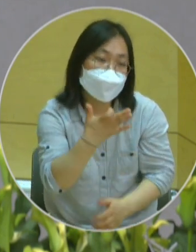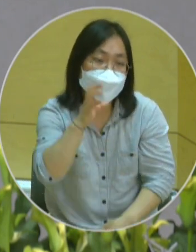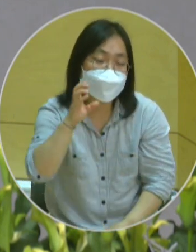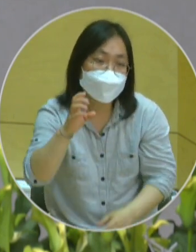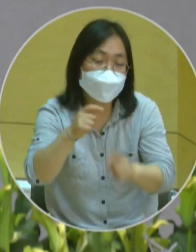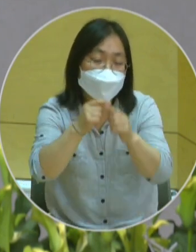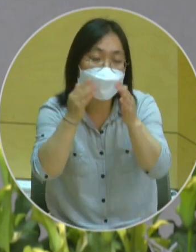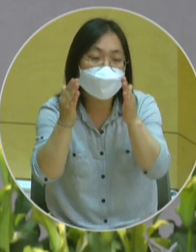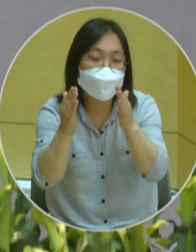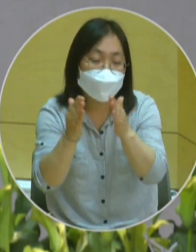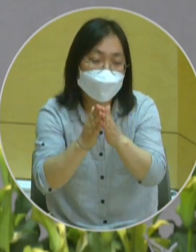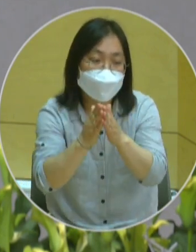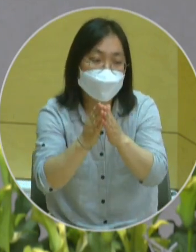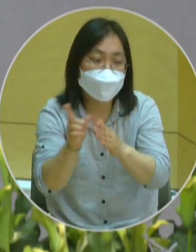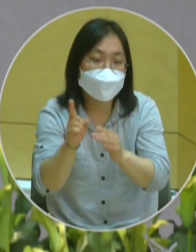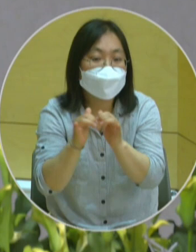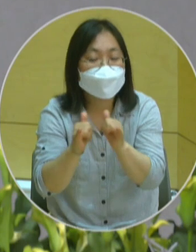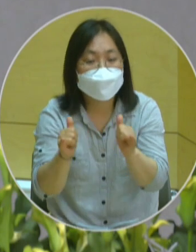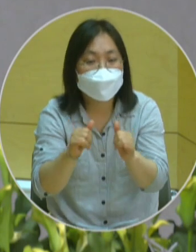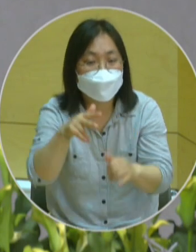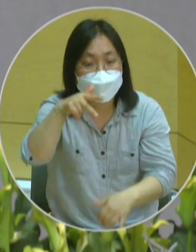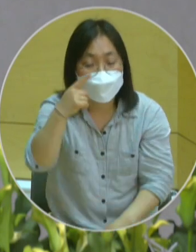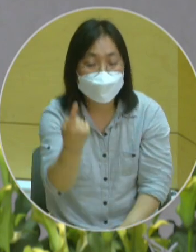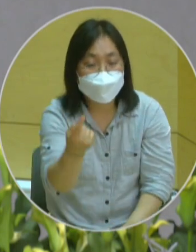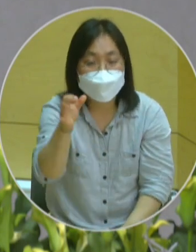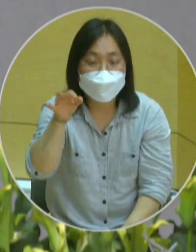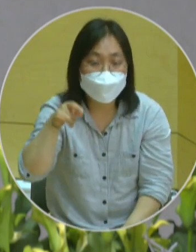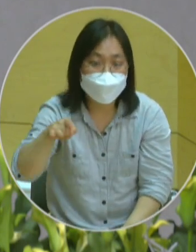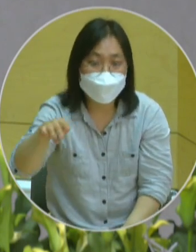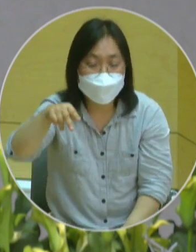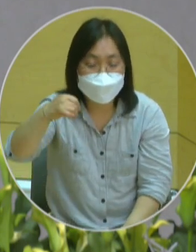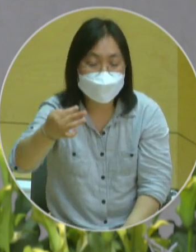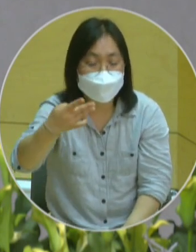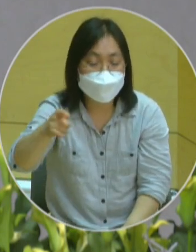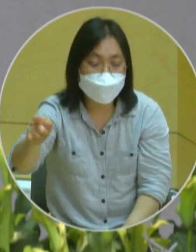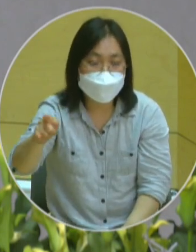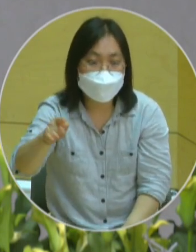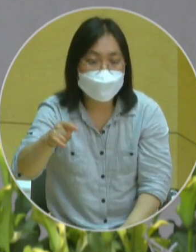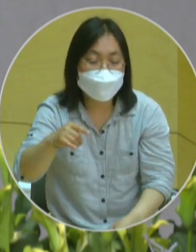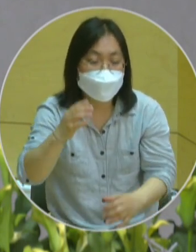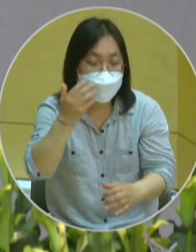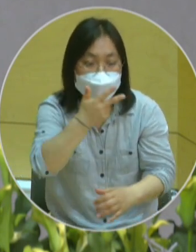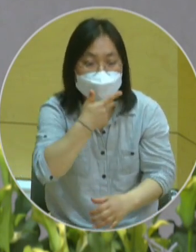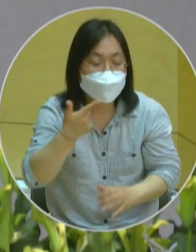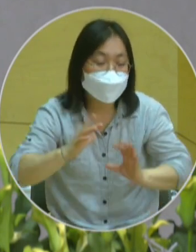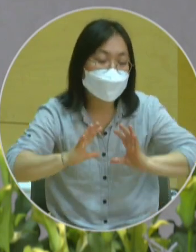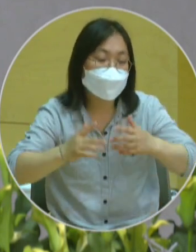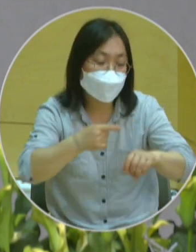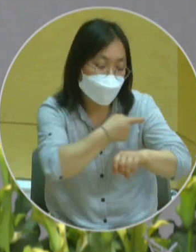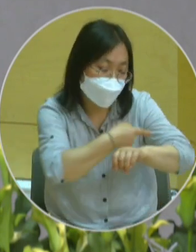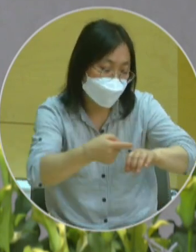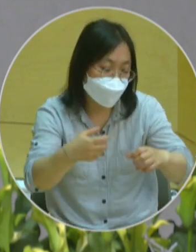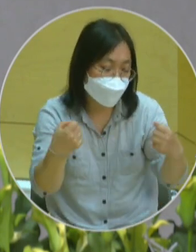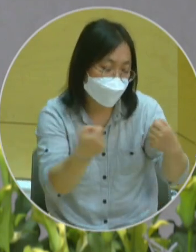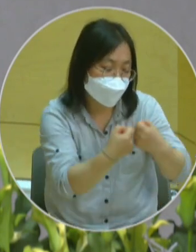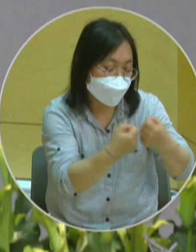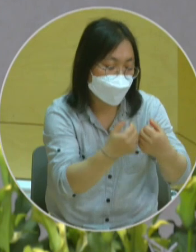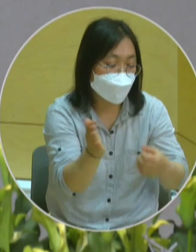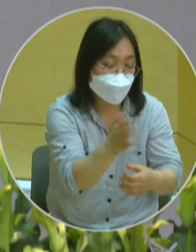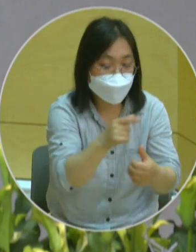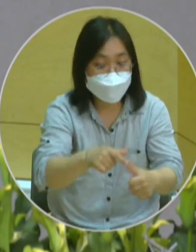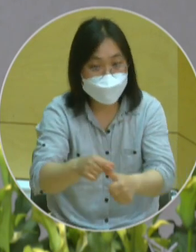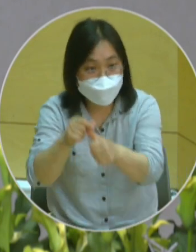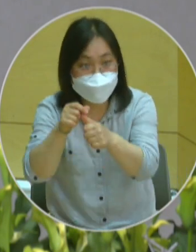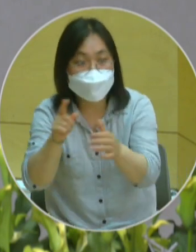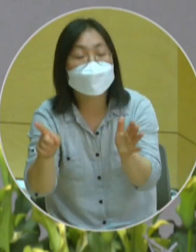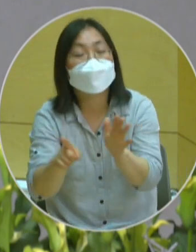윌리엄 레키라는 사람은 존 웨슬레가 영국을 피해 혁명으로부터 구했다고 믿었습니다. 존